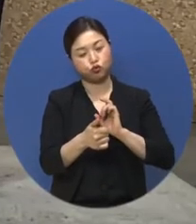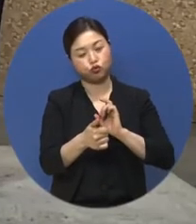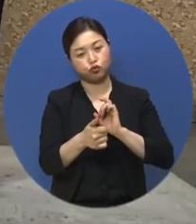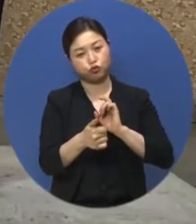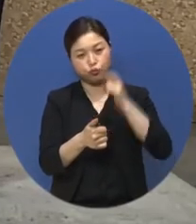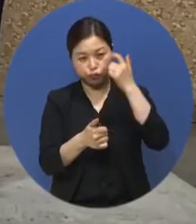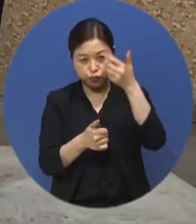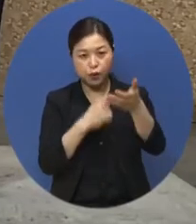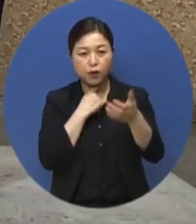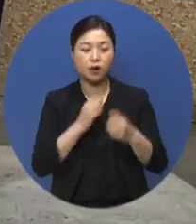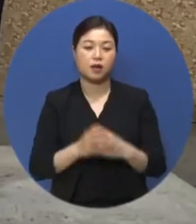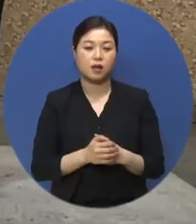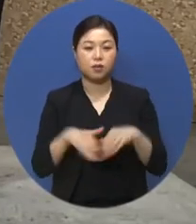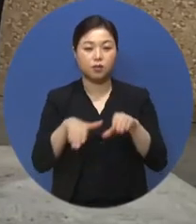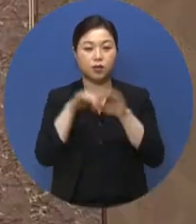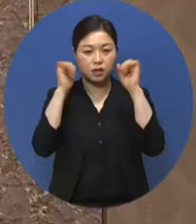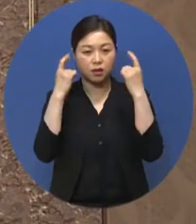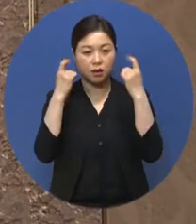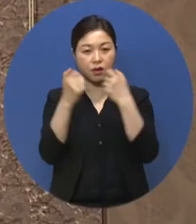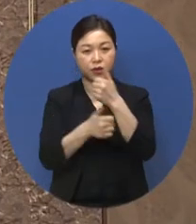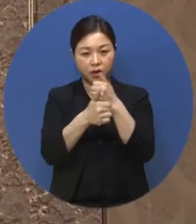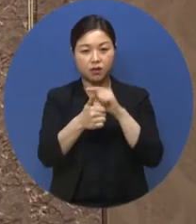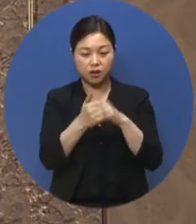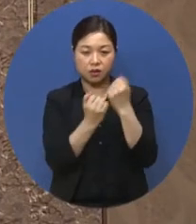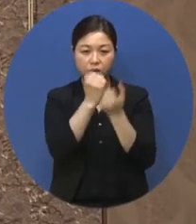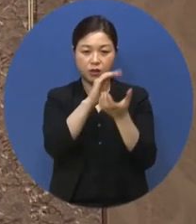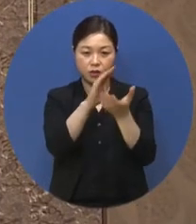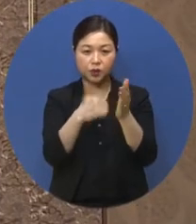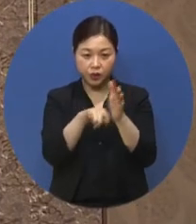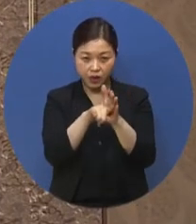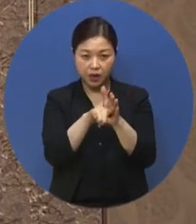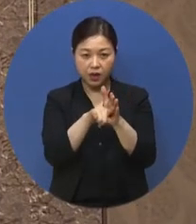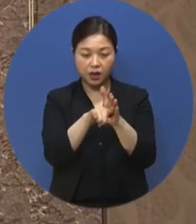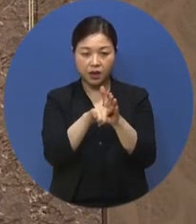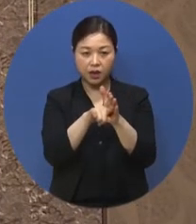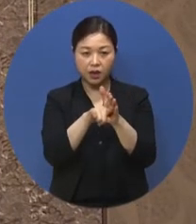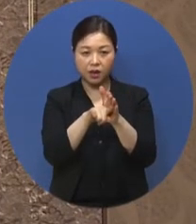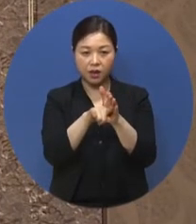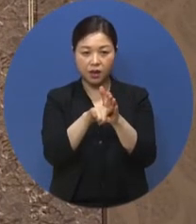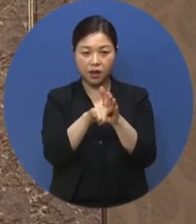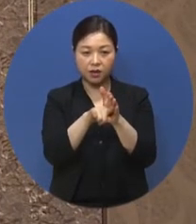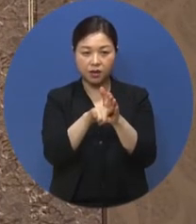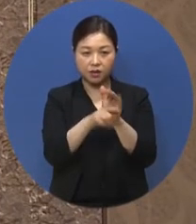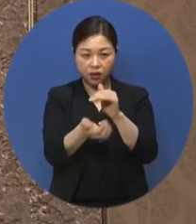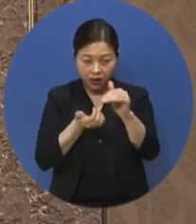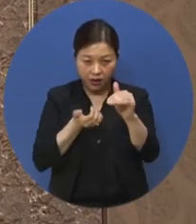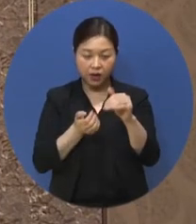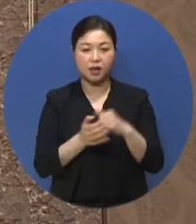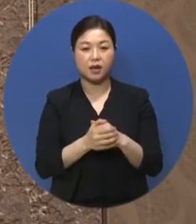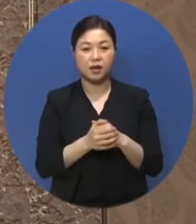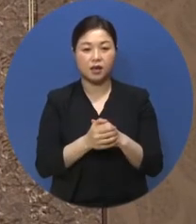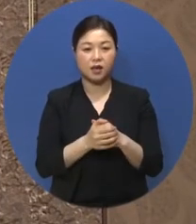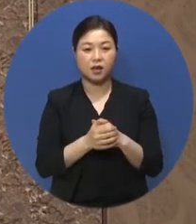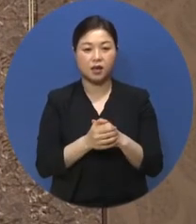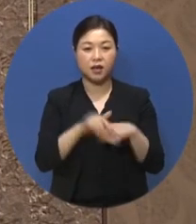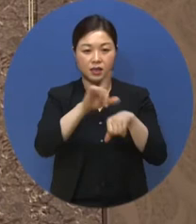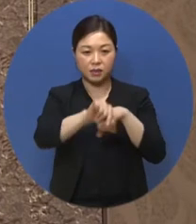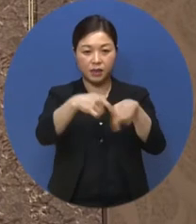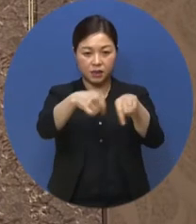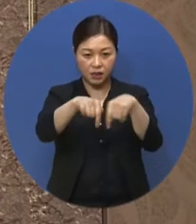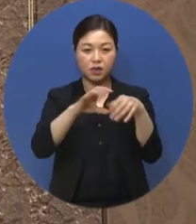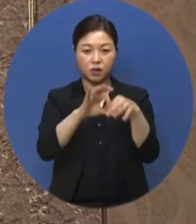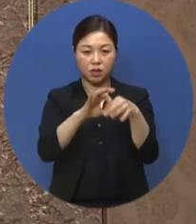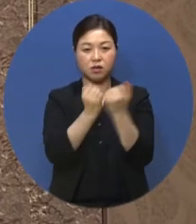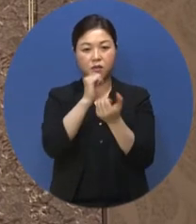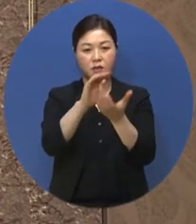대해서 설명드리기 앞서 시민들의 이해를 돕기 위해서 잠깐 지방자치에 대해서 설명 좀 드리겠습니다. 네.